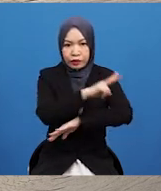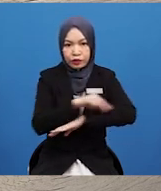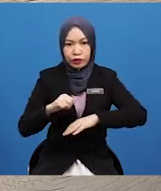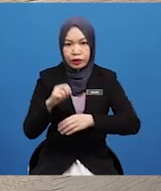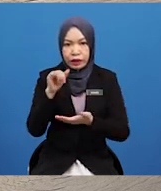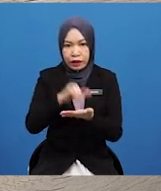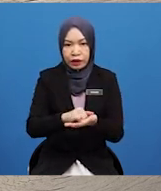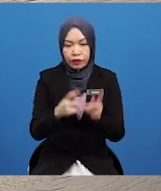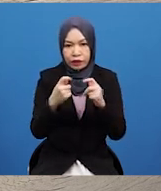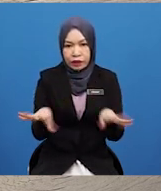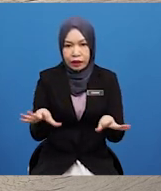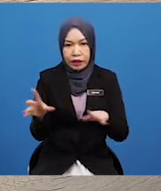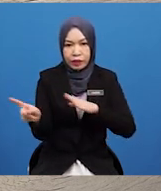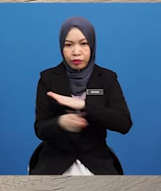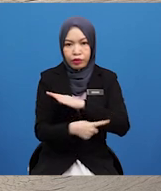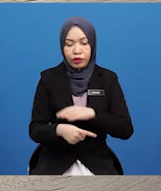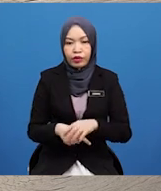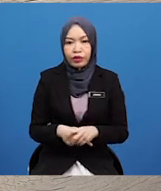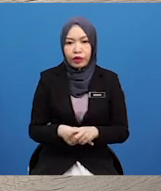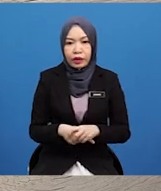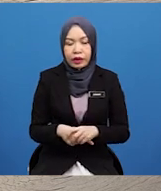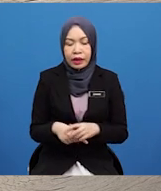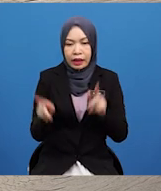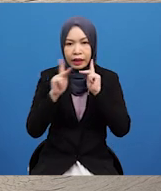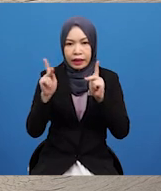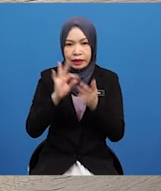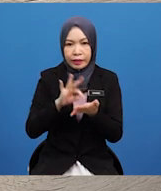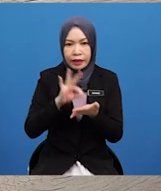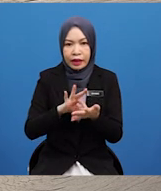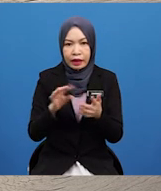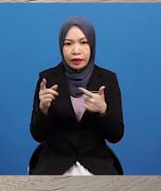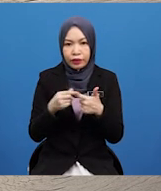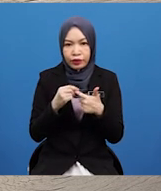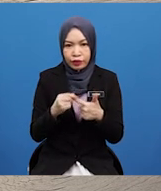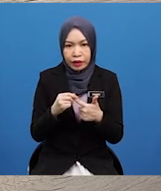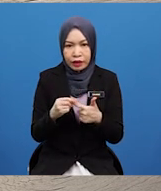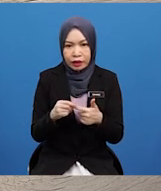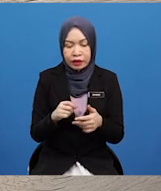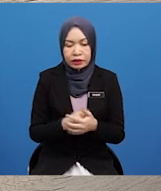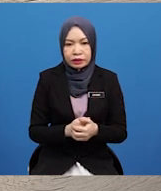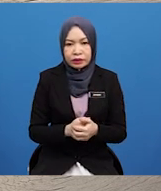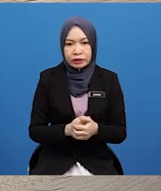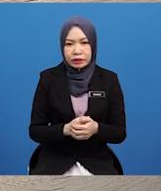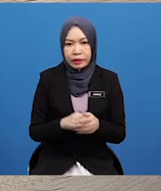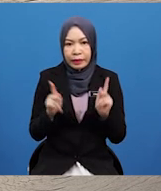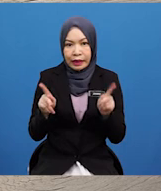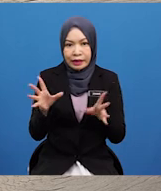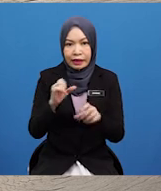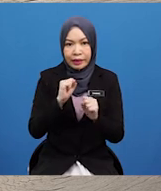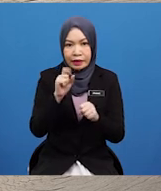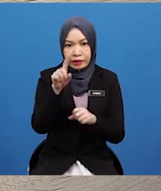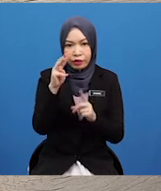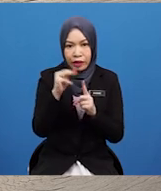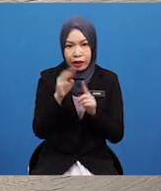telah dipukul. Kata bilangan 2. Pelajar dapat 1 markah jika jawapan betul.